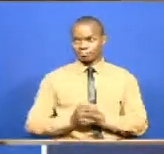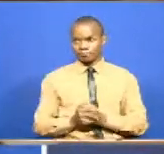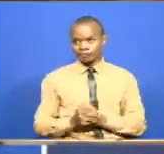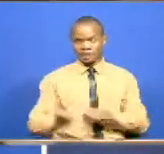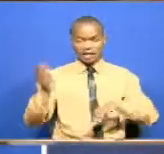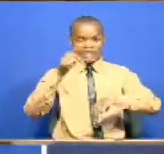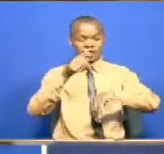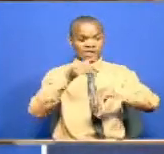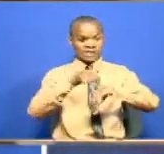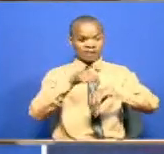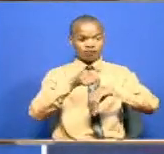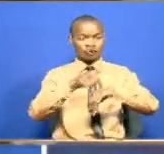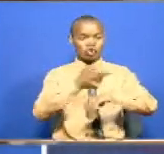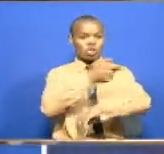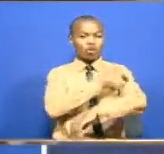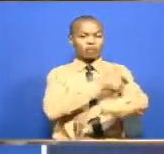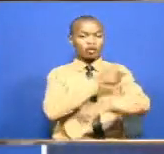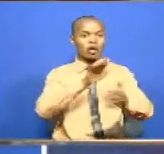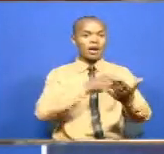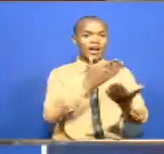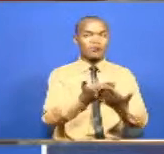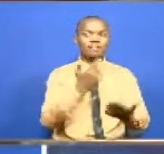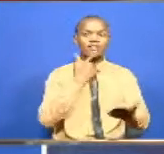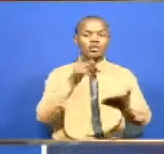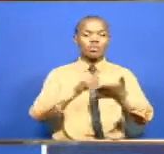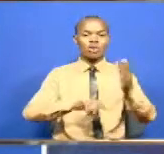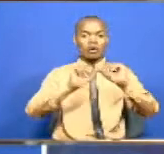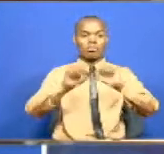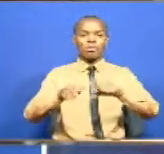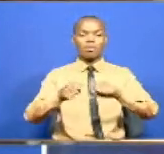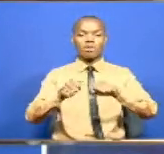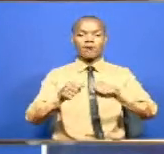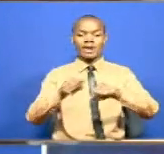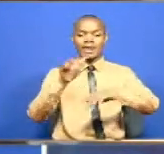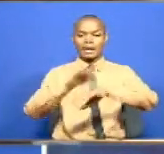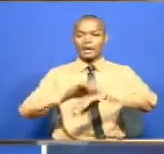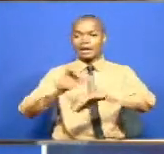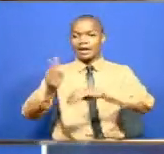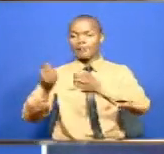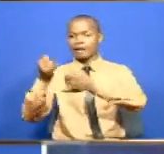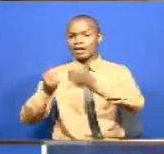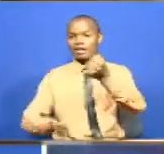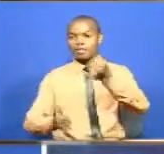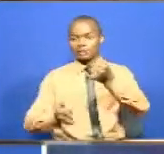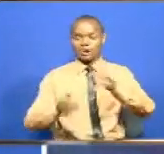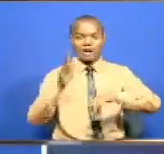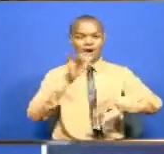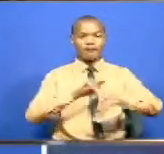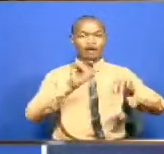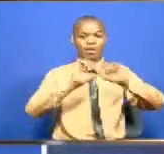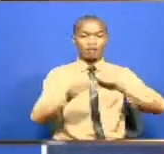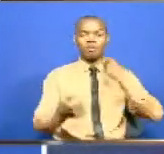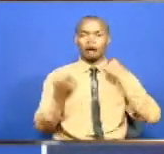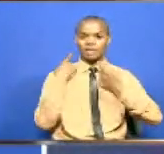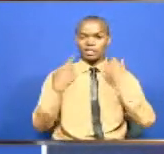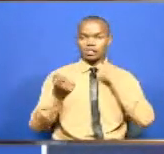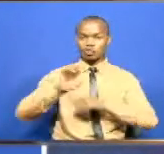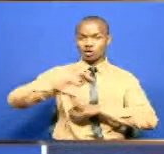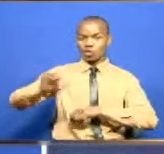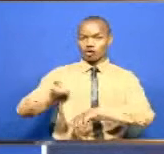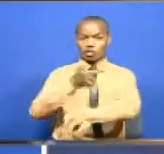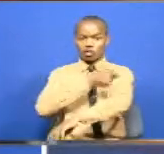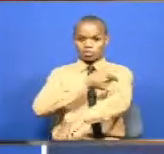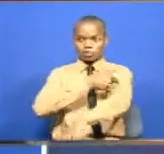akaambiwa wapeleke huyo mwenye alikuwa mbaya, mwenye alikuwa wa mwisho kupatikana kupelekwa Kericho County Referral